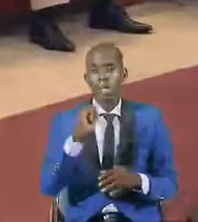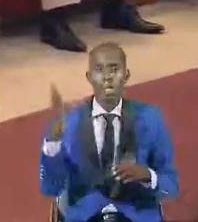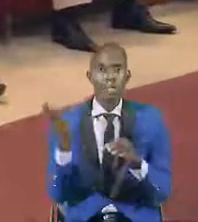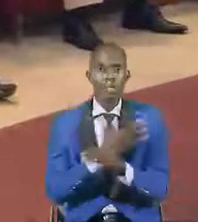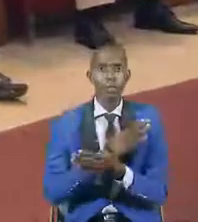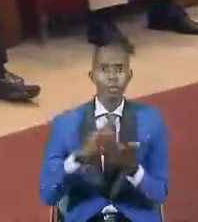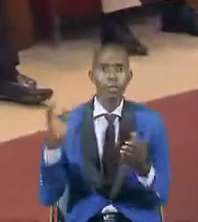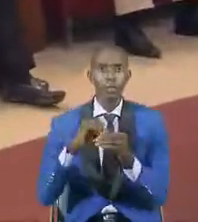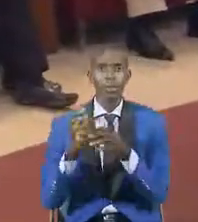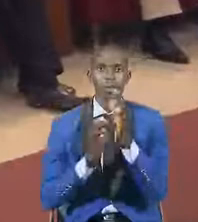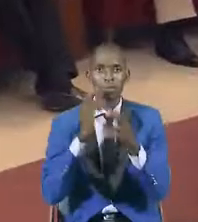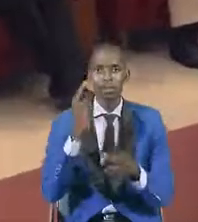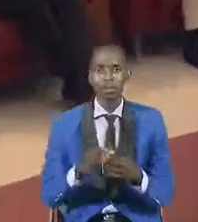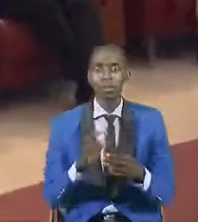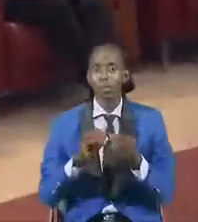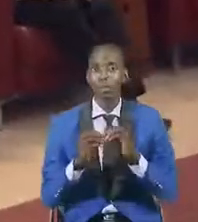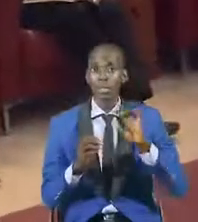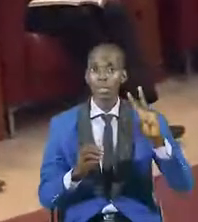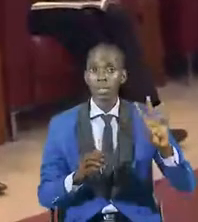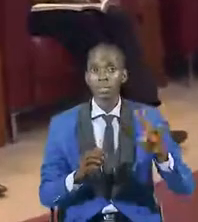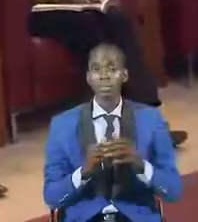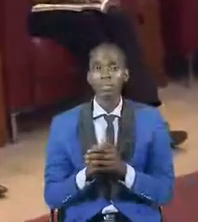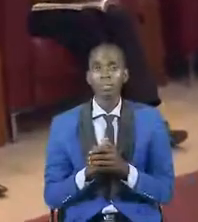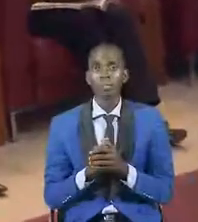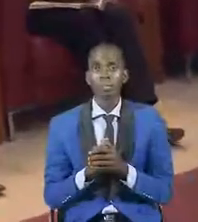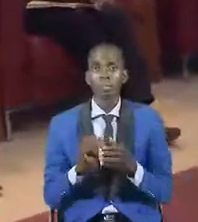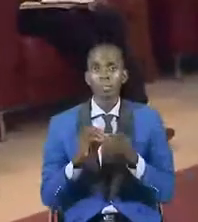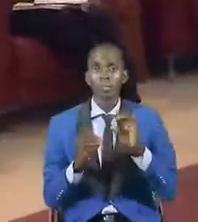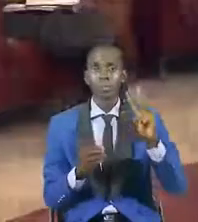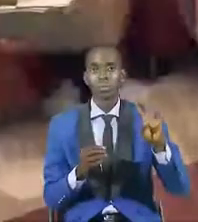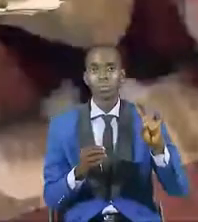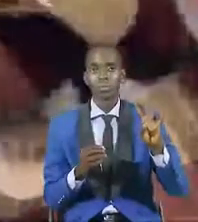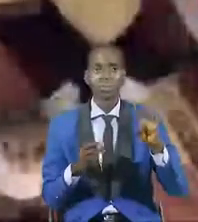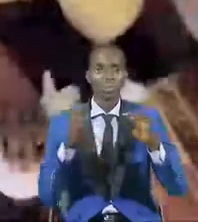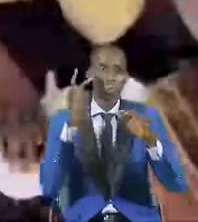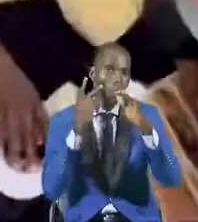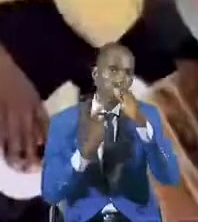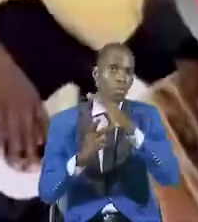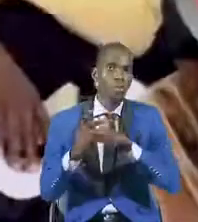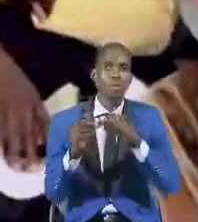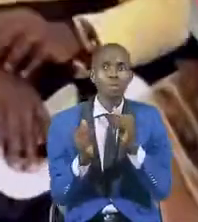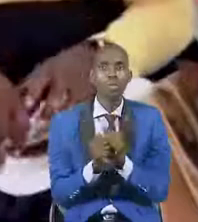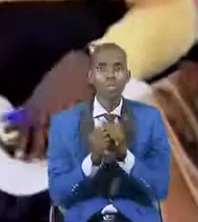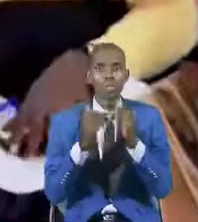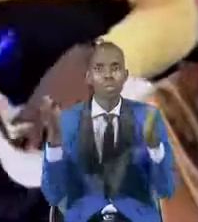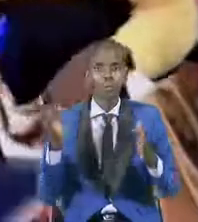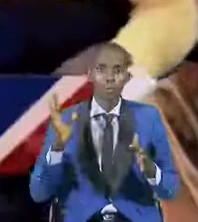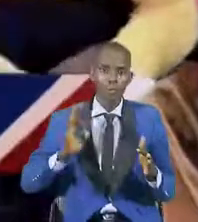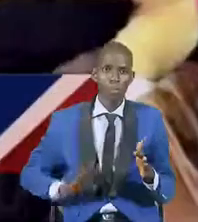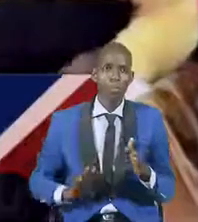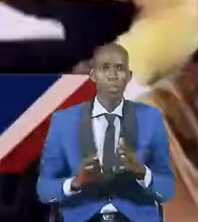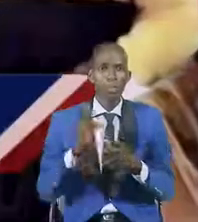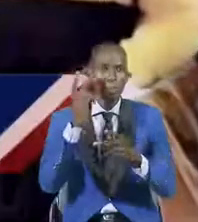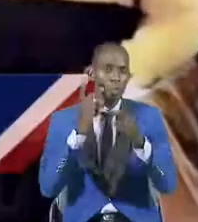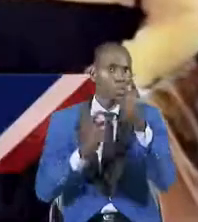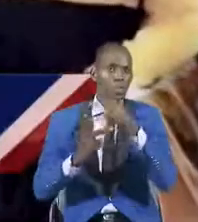Je prie que vous ne soyez pas rejetés au nom de Jésus-Christ. Numéro 7, La prophétie sans profil.